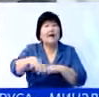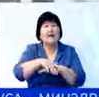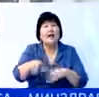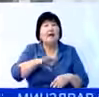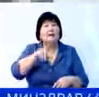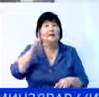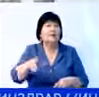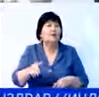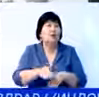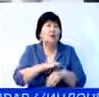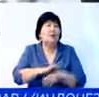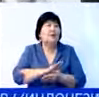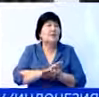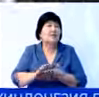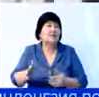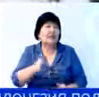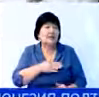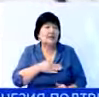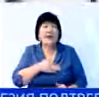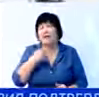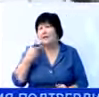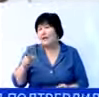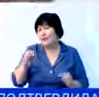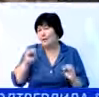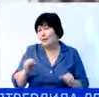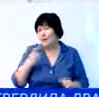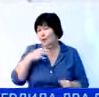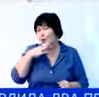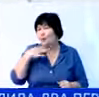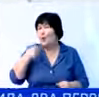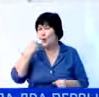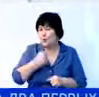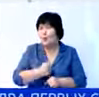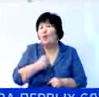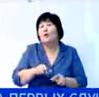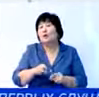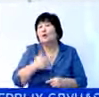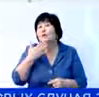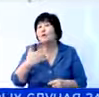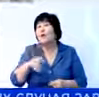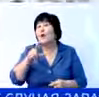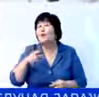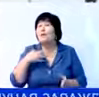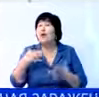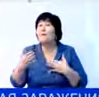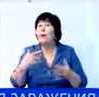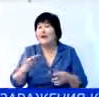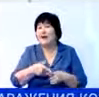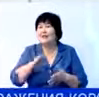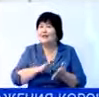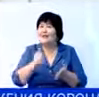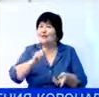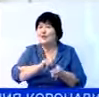была человеком с добрым и чистым сердцем со стороны она могла оказаться многим строгой но стоило людям немного поговорить мне и они сразу